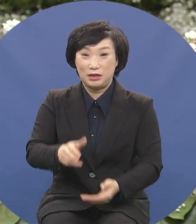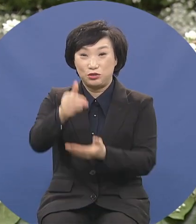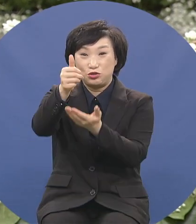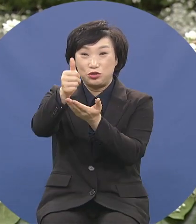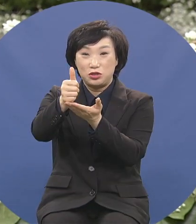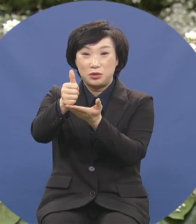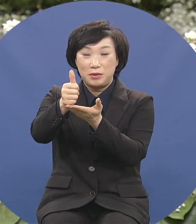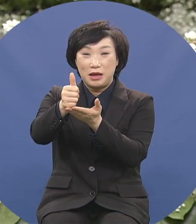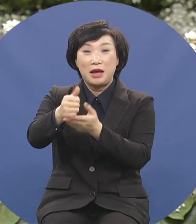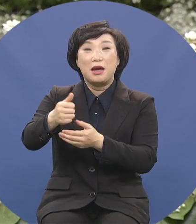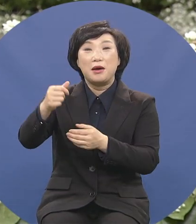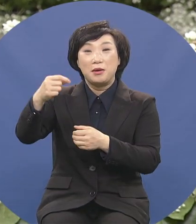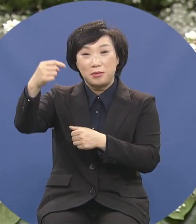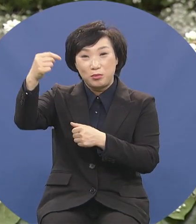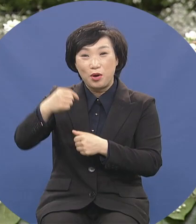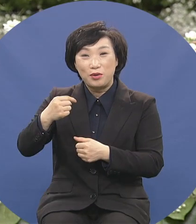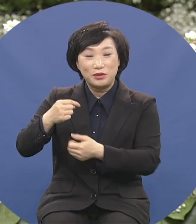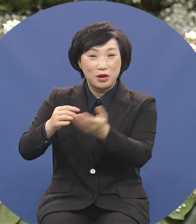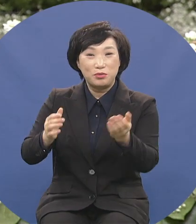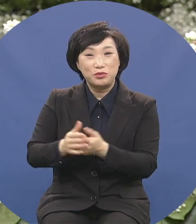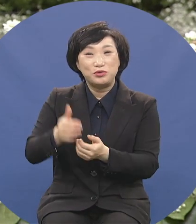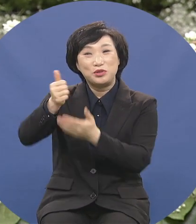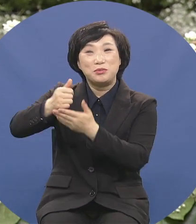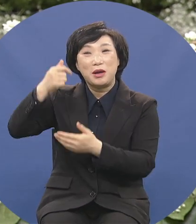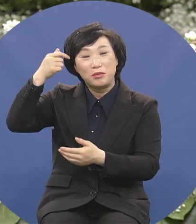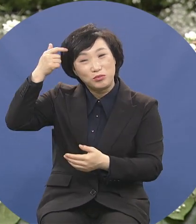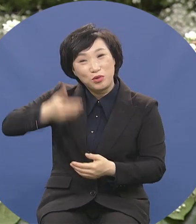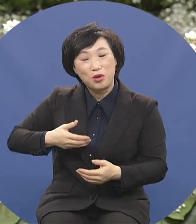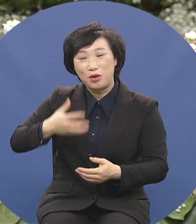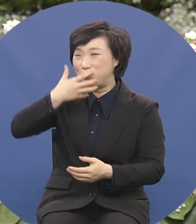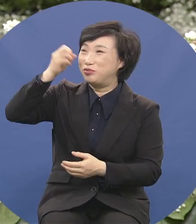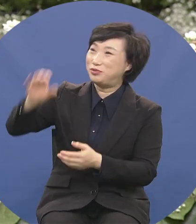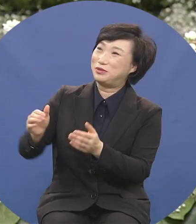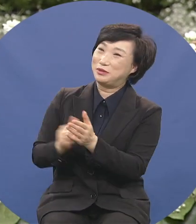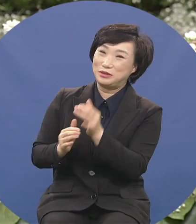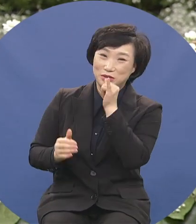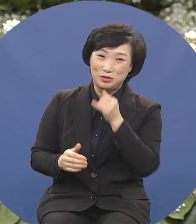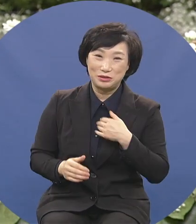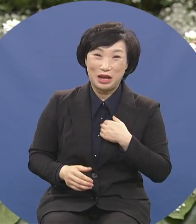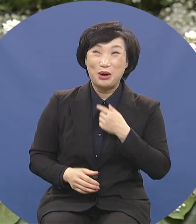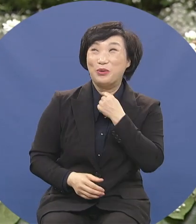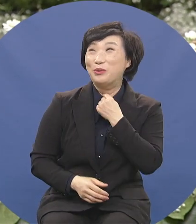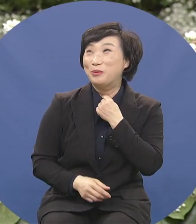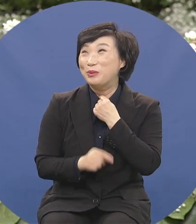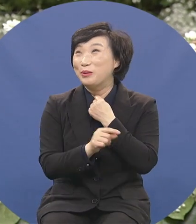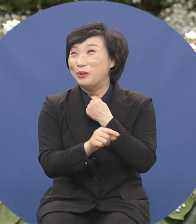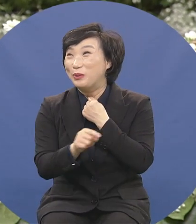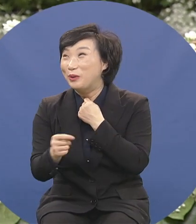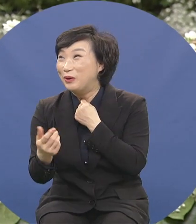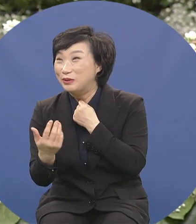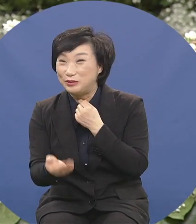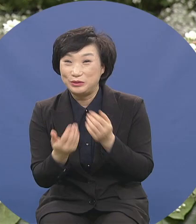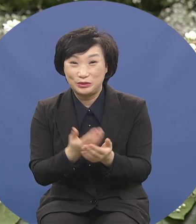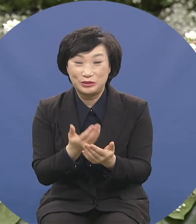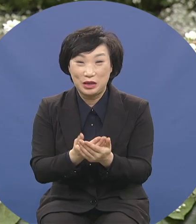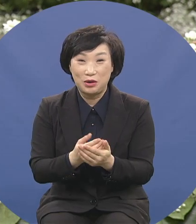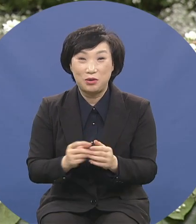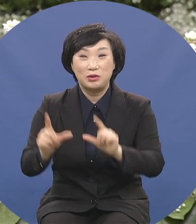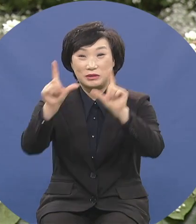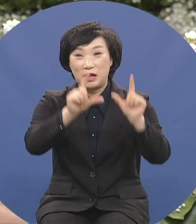주님의 요구는 무시해버리고 내 요구만 주장하면서 살아왔던 우리